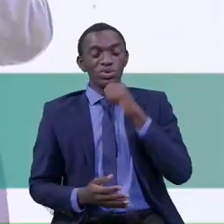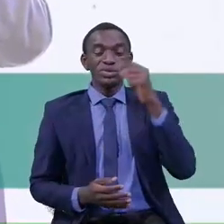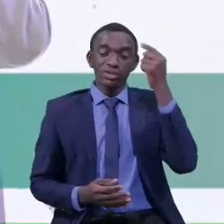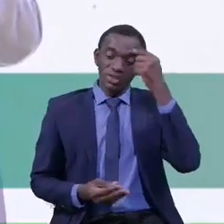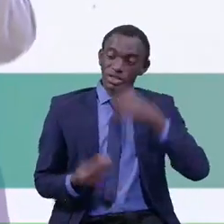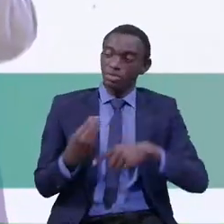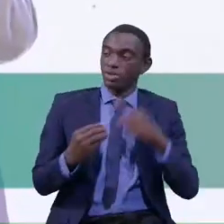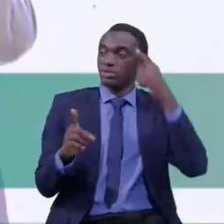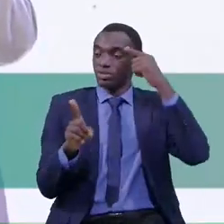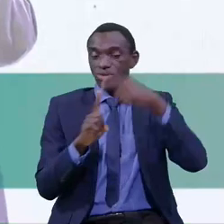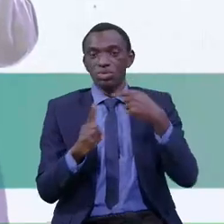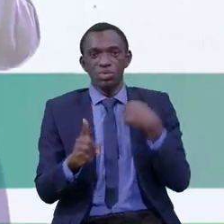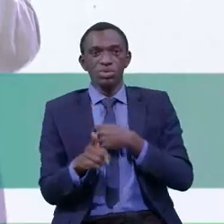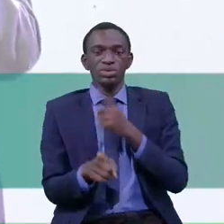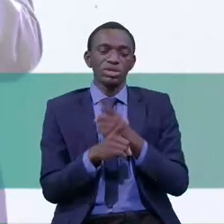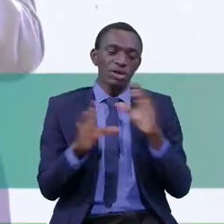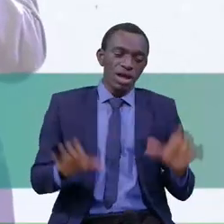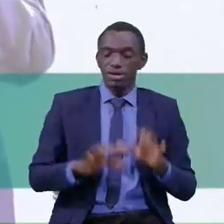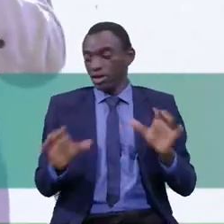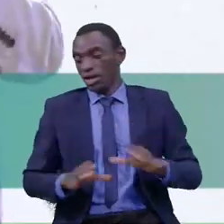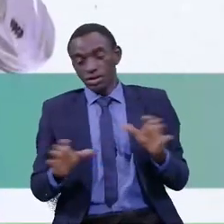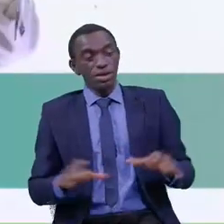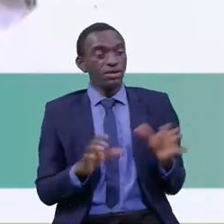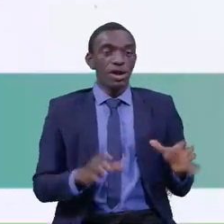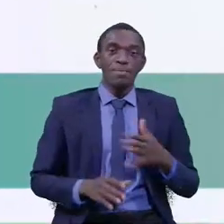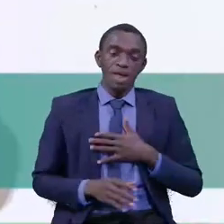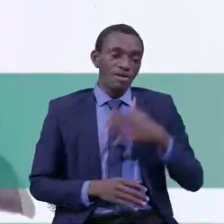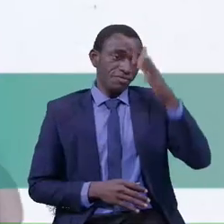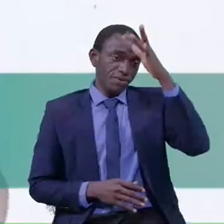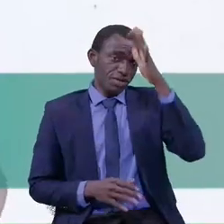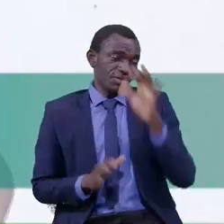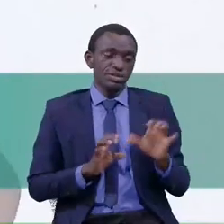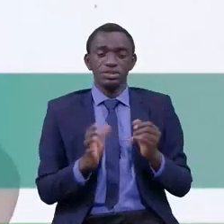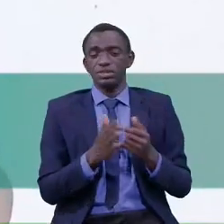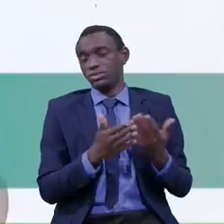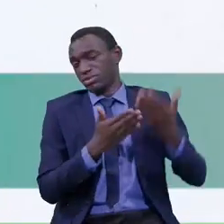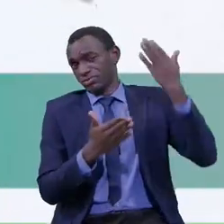On pense aux activités. Mon père l'a fait. Très actif.